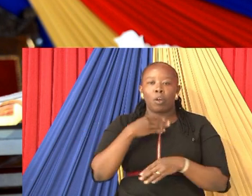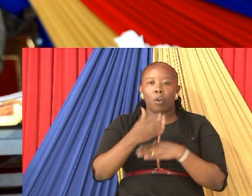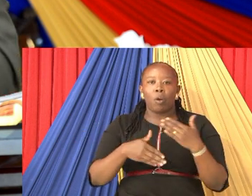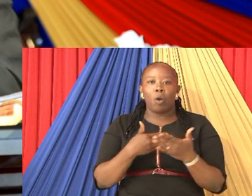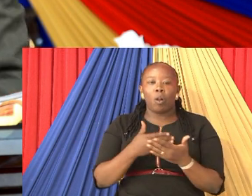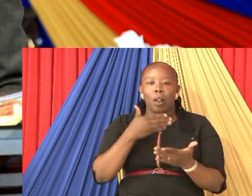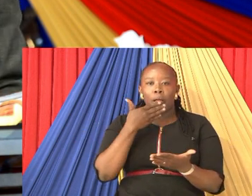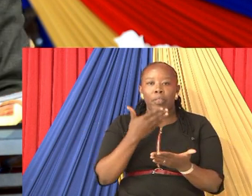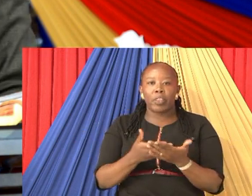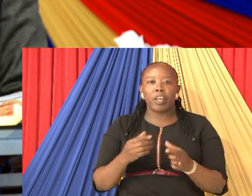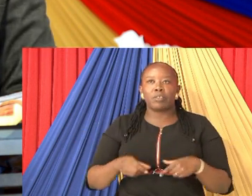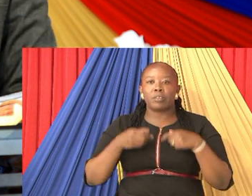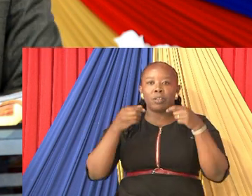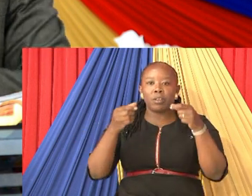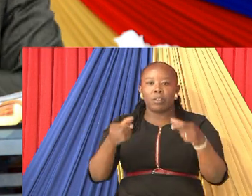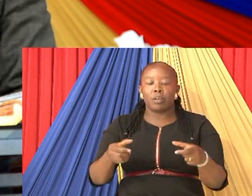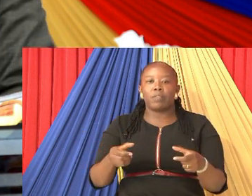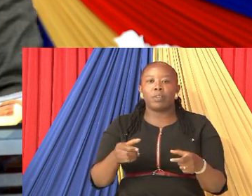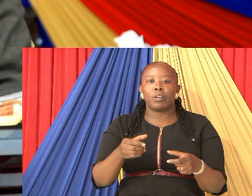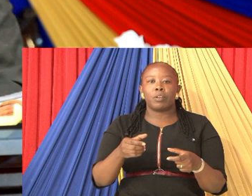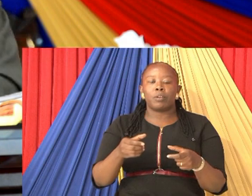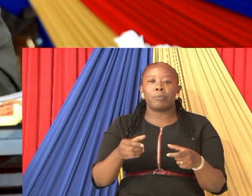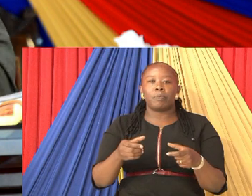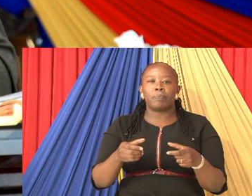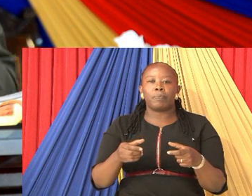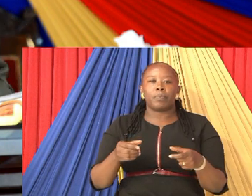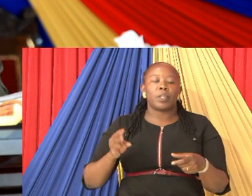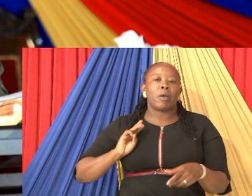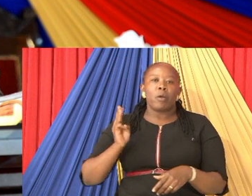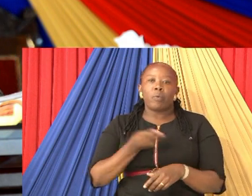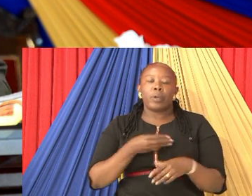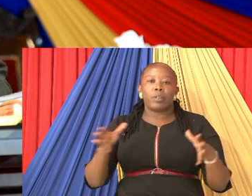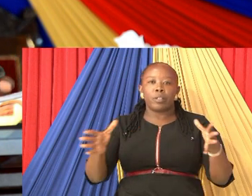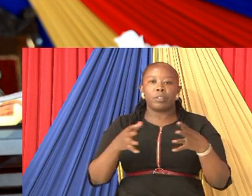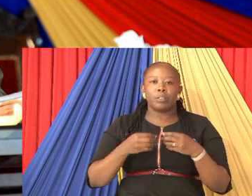kutangaza baraka zote zinazofuatana na thanksgiving. Tuapokea